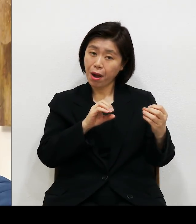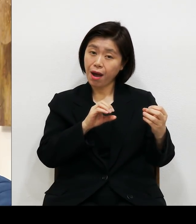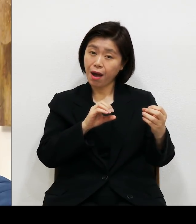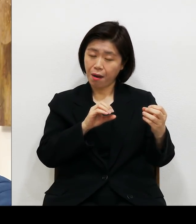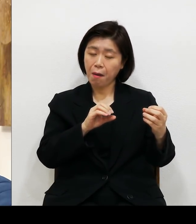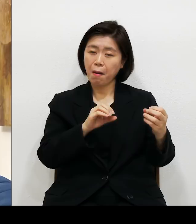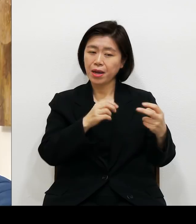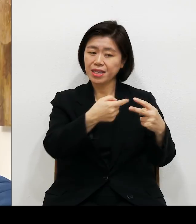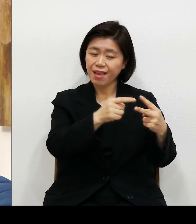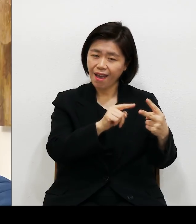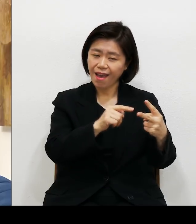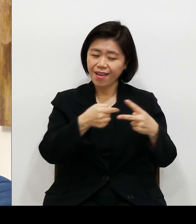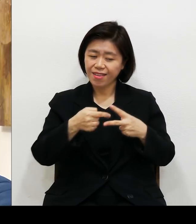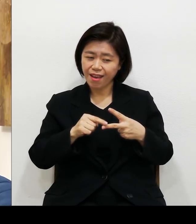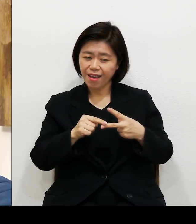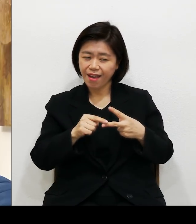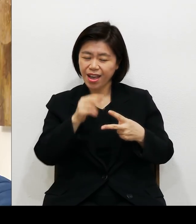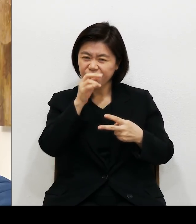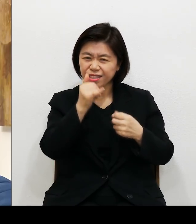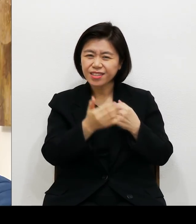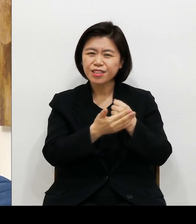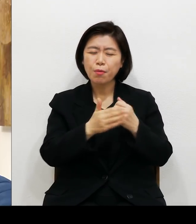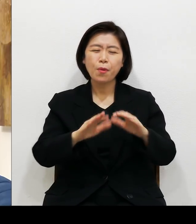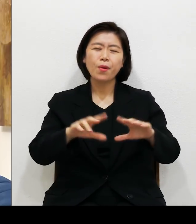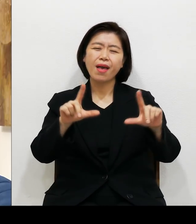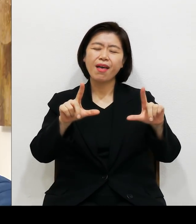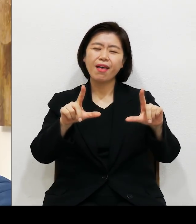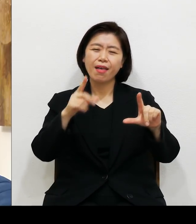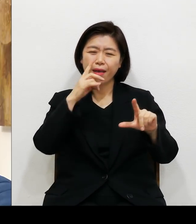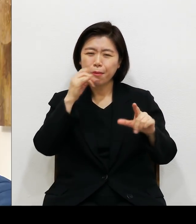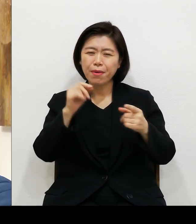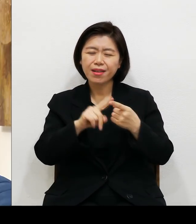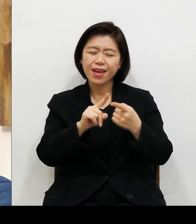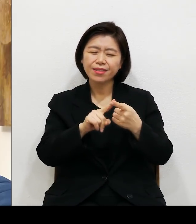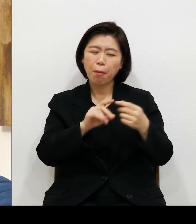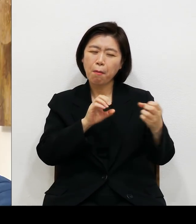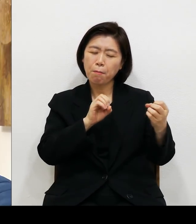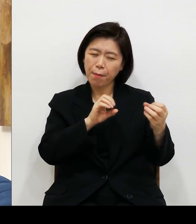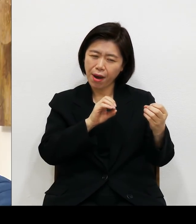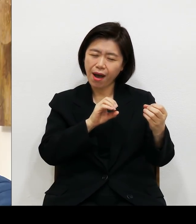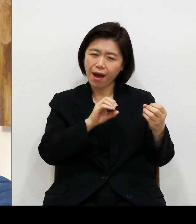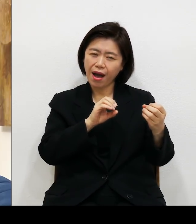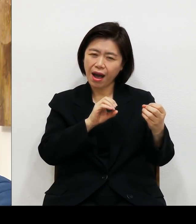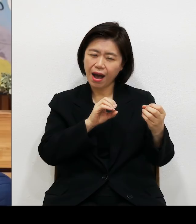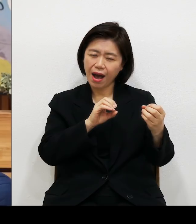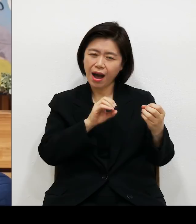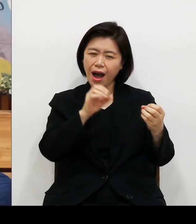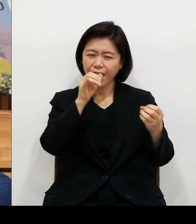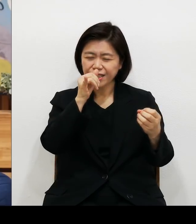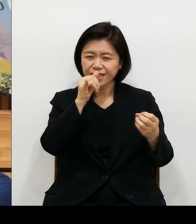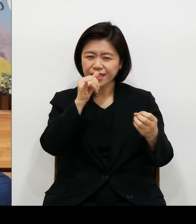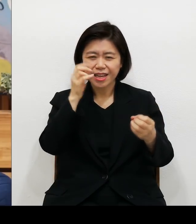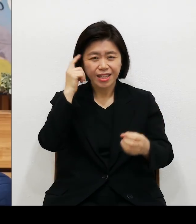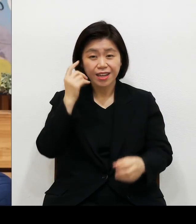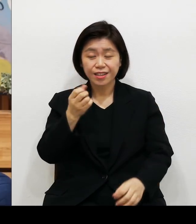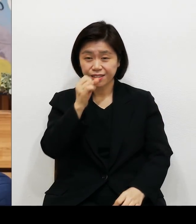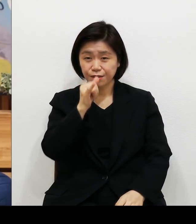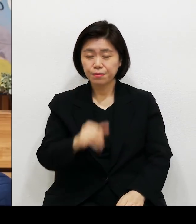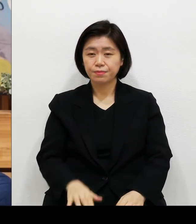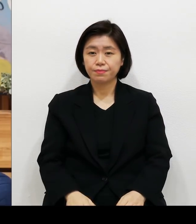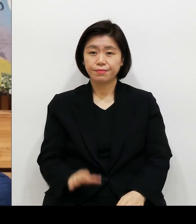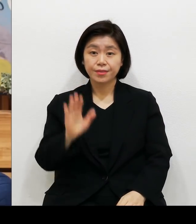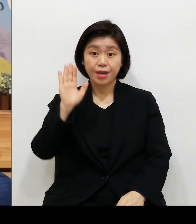좀 이해할 수 있는 나이니까 그게 올해 제 숙제예요. 그거를 아이와 얼마나 이야기를 잘 할지. 앞으로 이제 어떻게